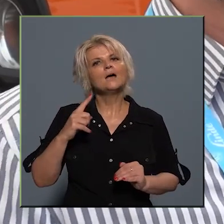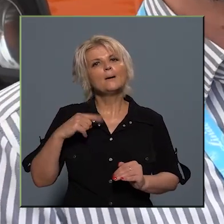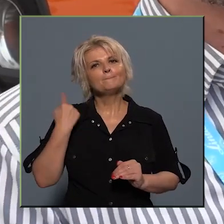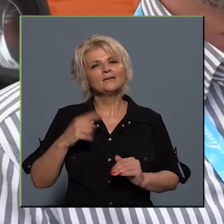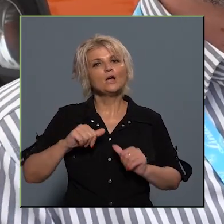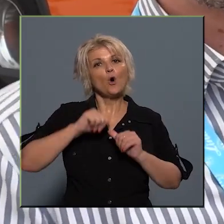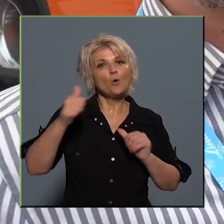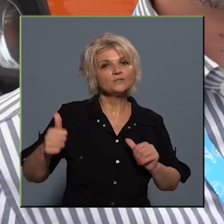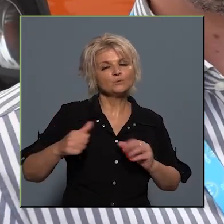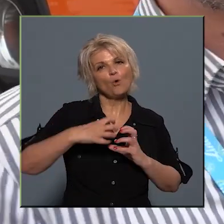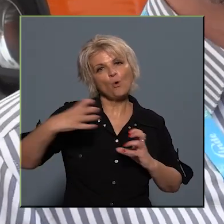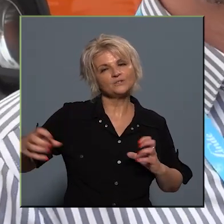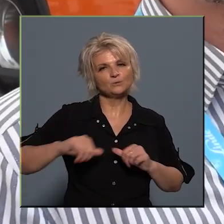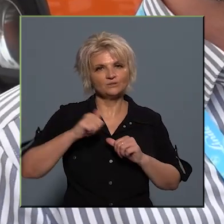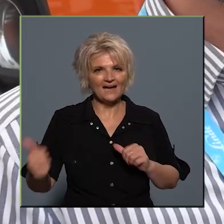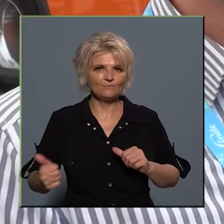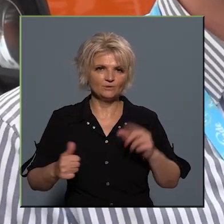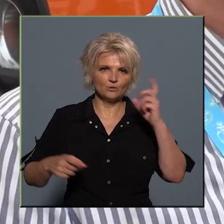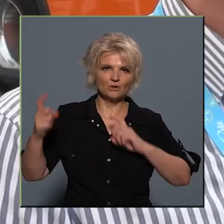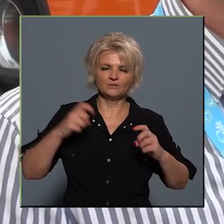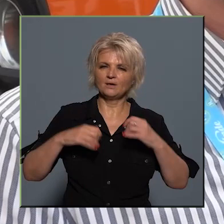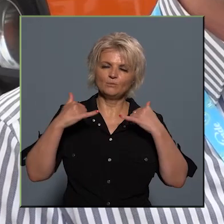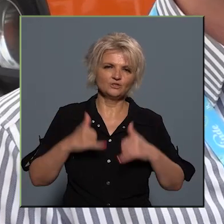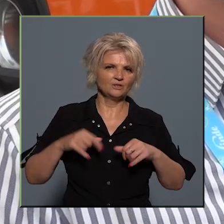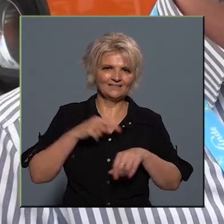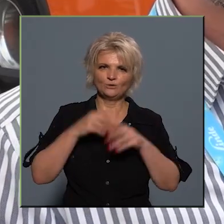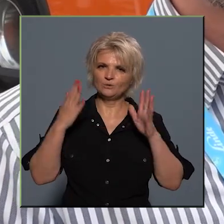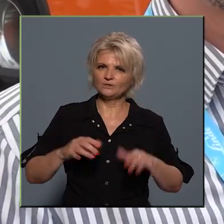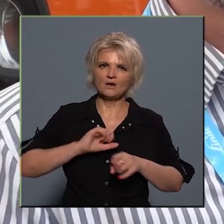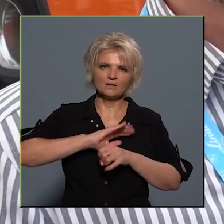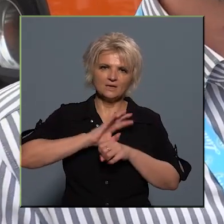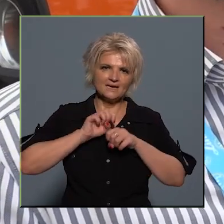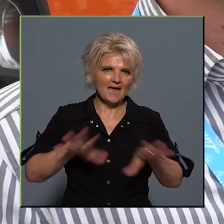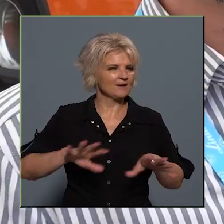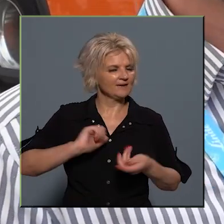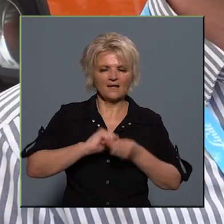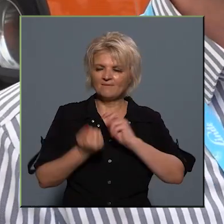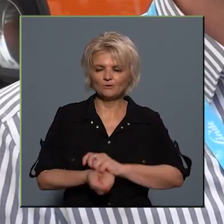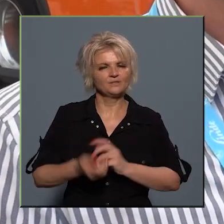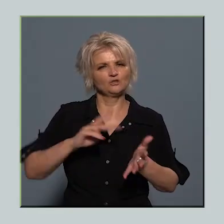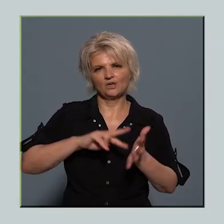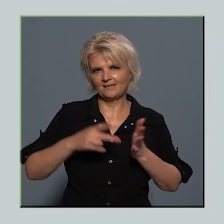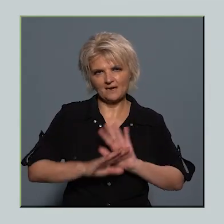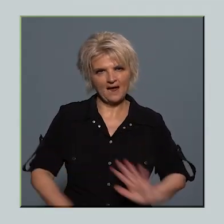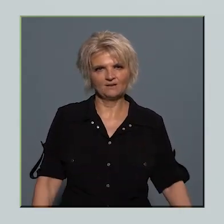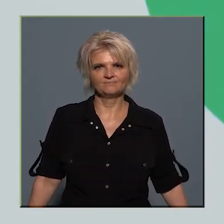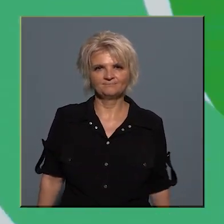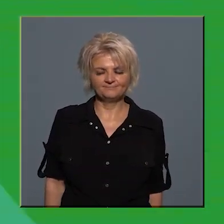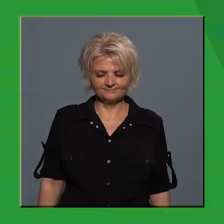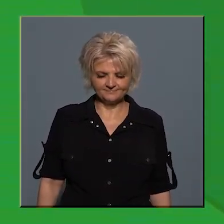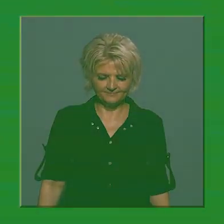úgyhogy emiatt sem a pandémia, sem a mostani időszak nem változtatja meg a stratégiánkat.